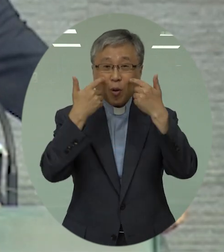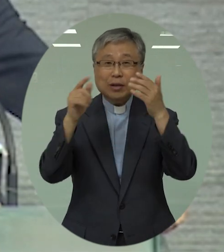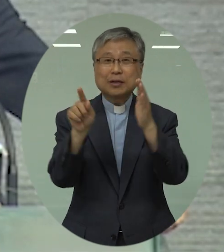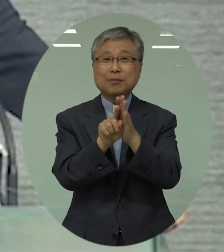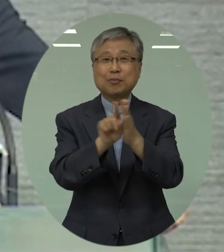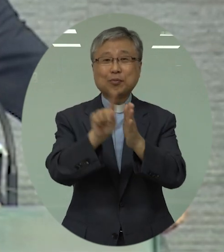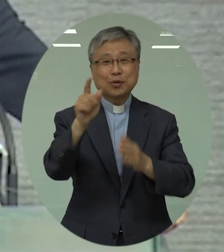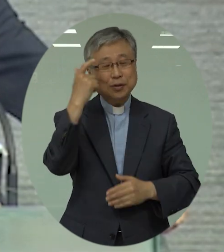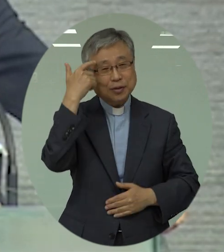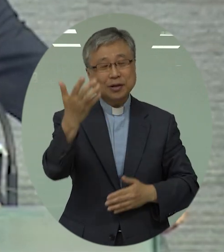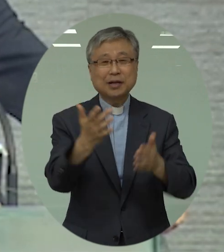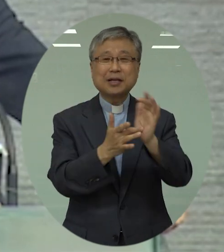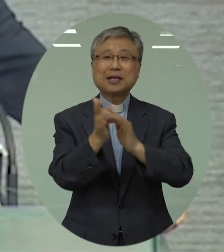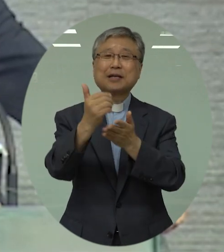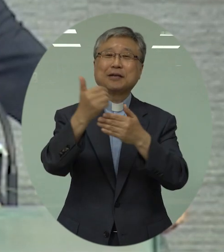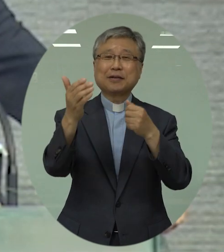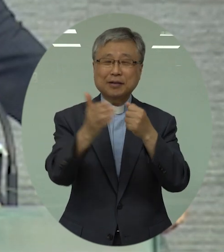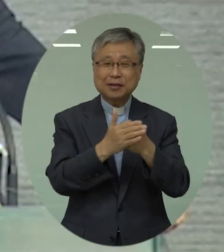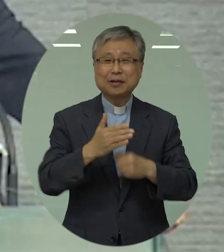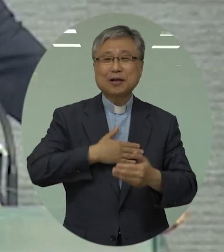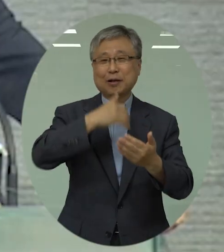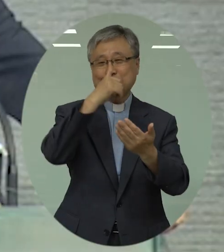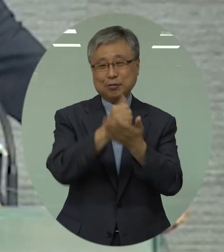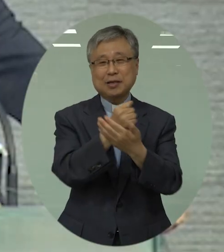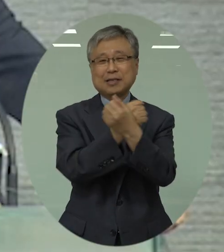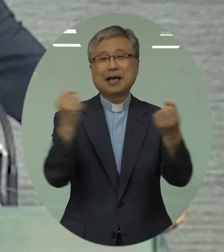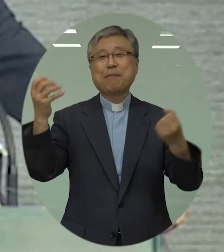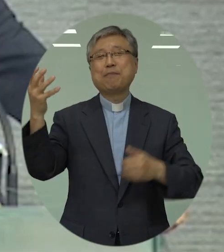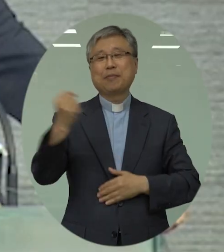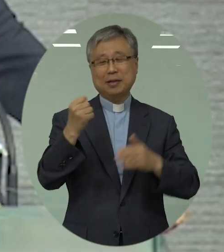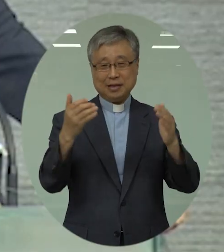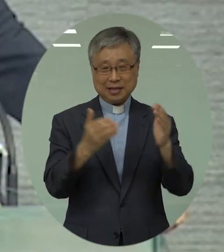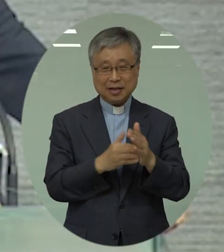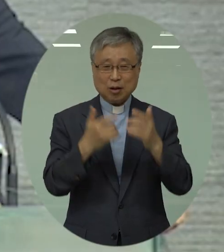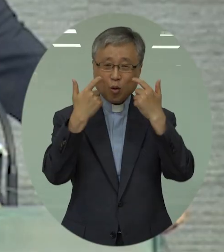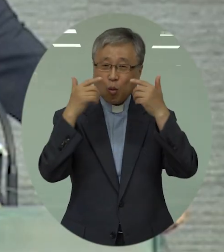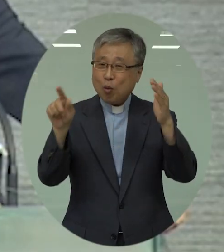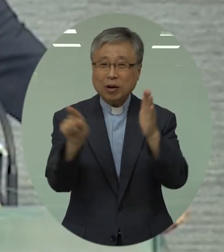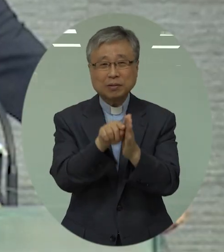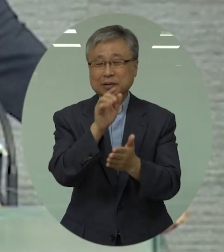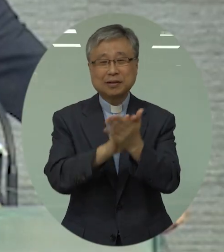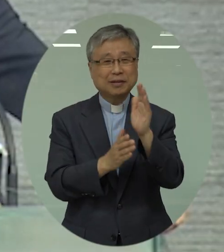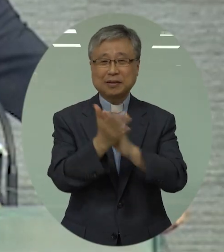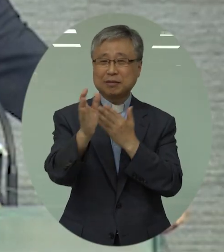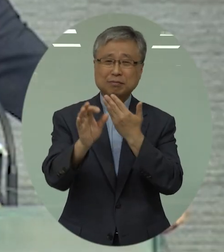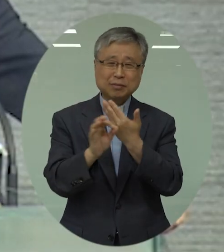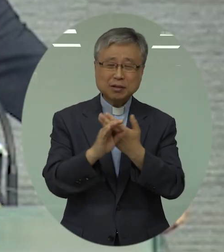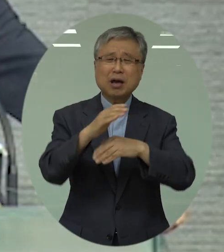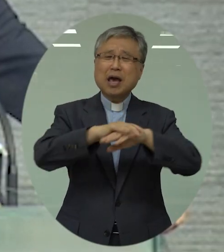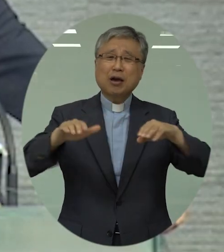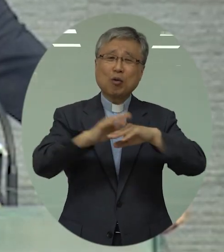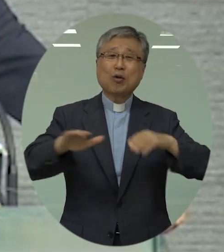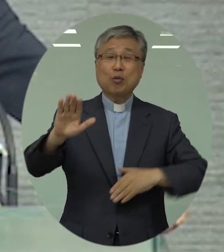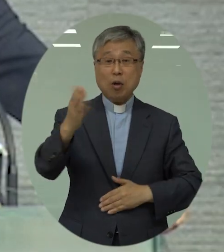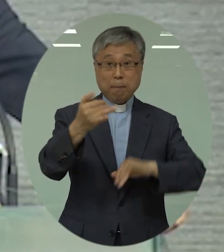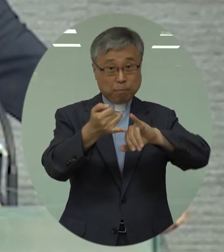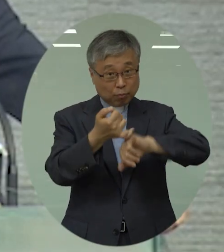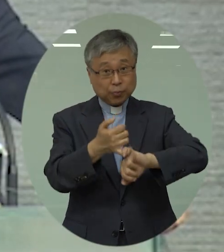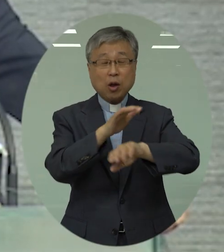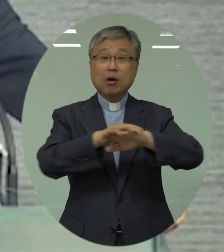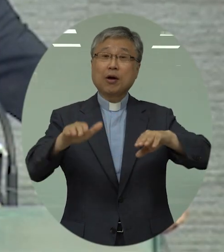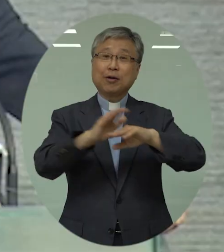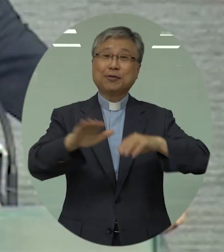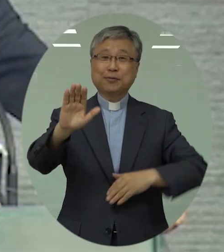뭐냐면 예수님 때문에 나는 죄사함 받았다. 이 확신이 없다면 이거 해결해야 돼. 반드시 해결해야